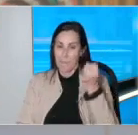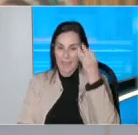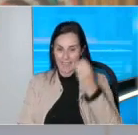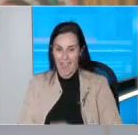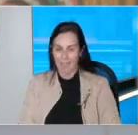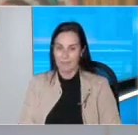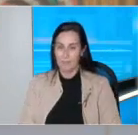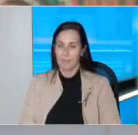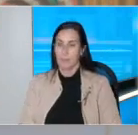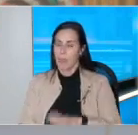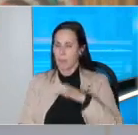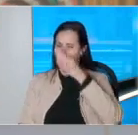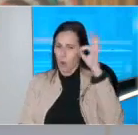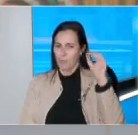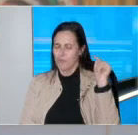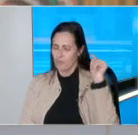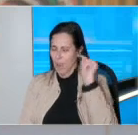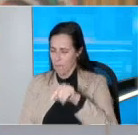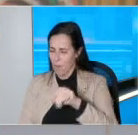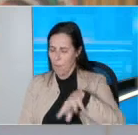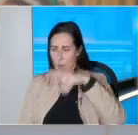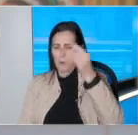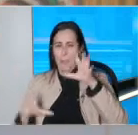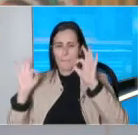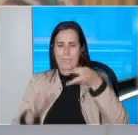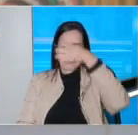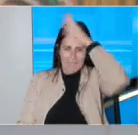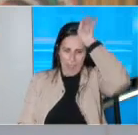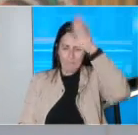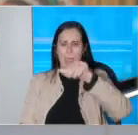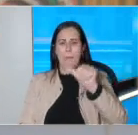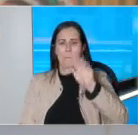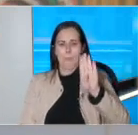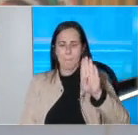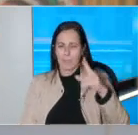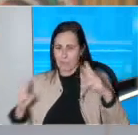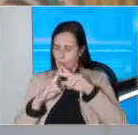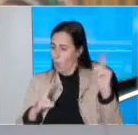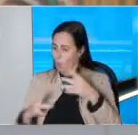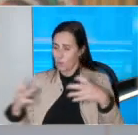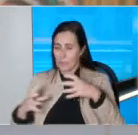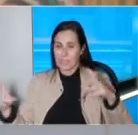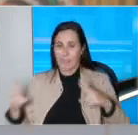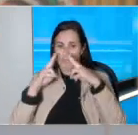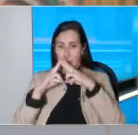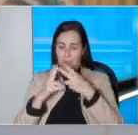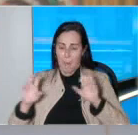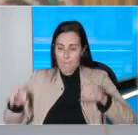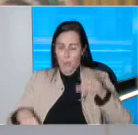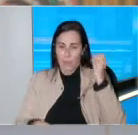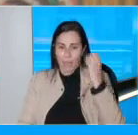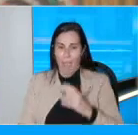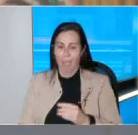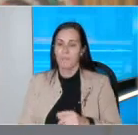בקטר. בין הכוכבים שיעשו את המונדיאל, מסי, נאמר ואמבפה, כולם שחקני פז'ה שבבעלות